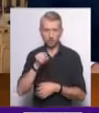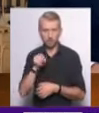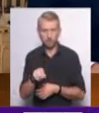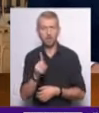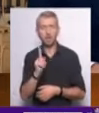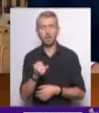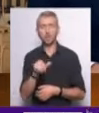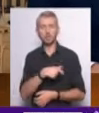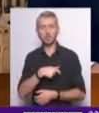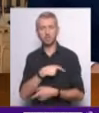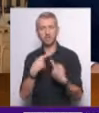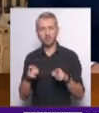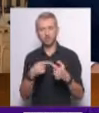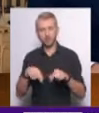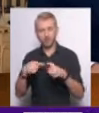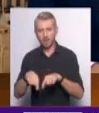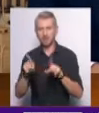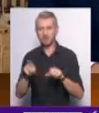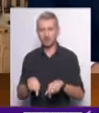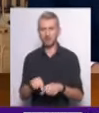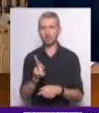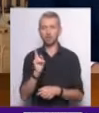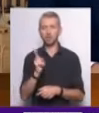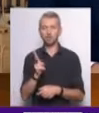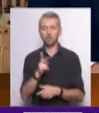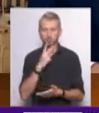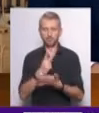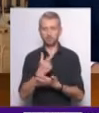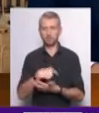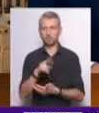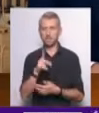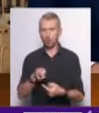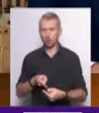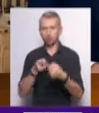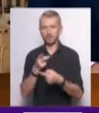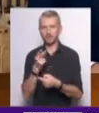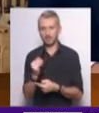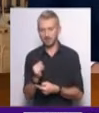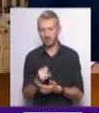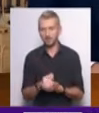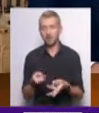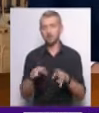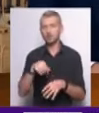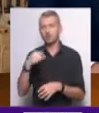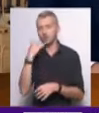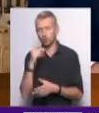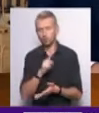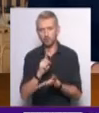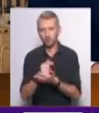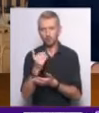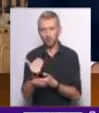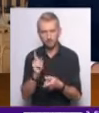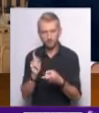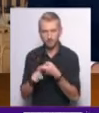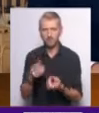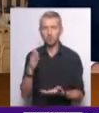у депутатів інших фракцій також, які позиціонують себе як опозиційні. Тож, будь ласка, залишіть номер телефону, ми обов'язково вас скоординуємо,